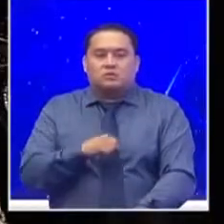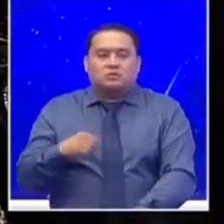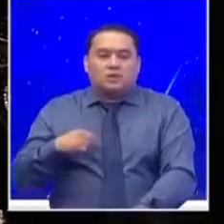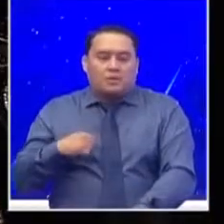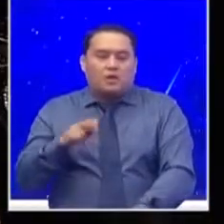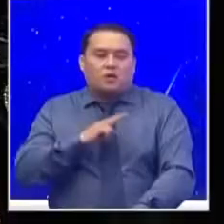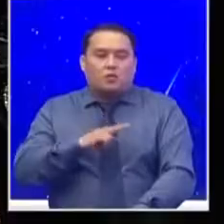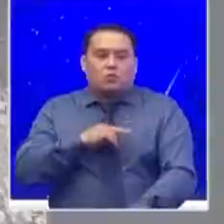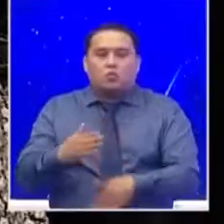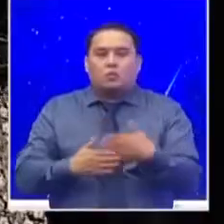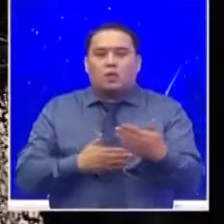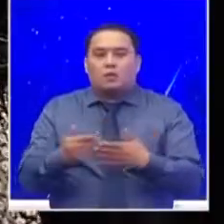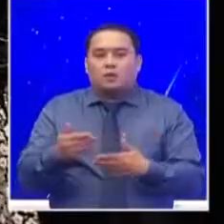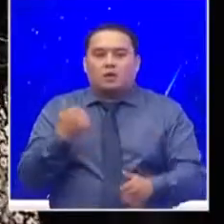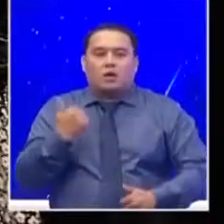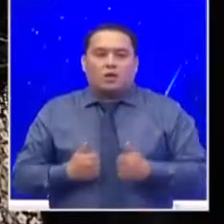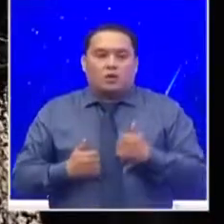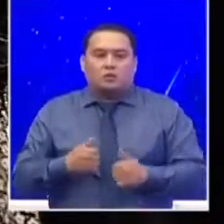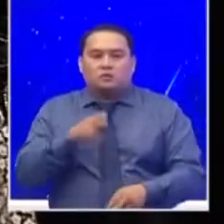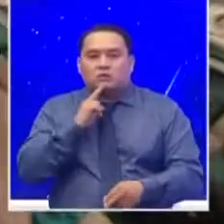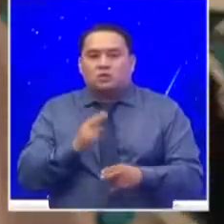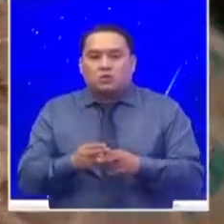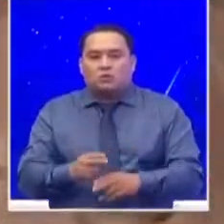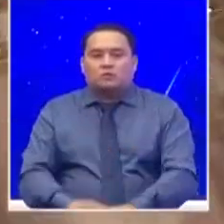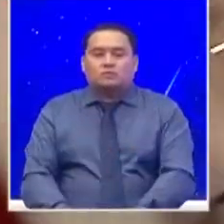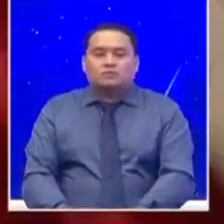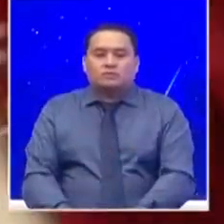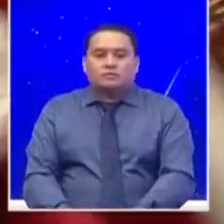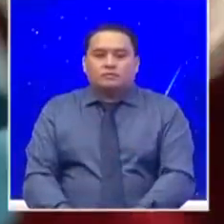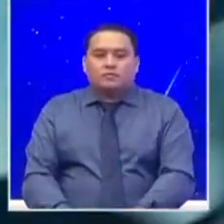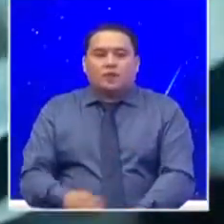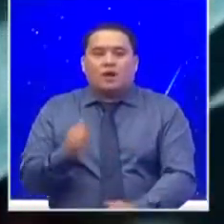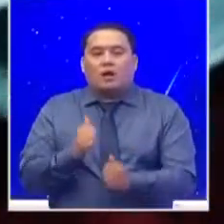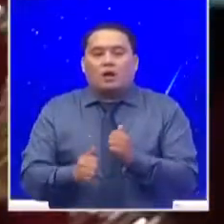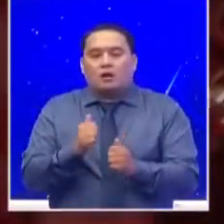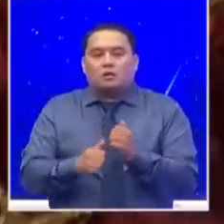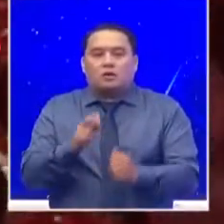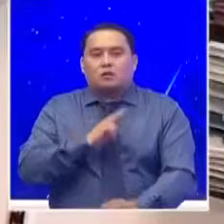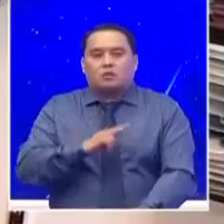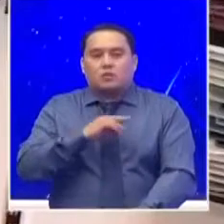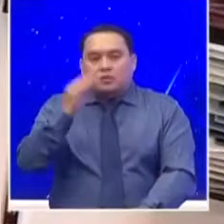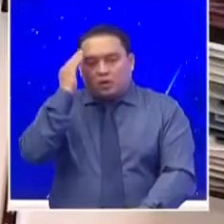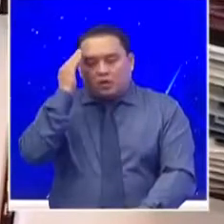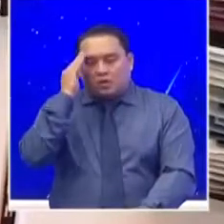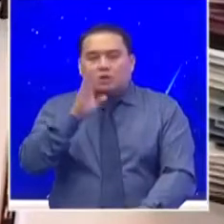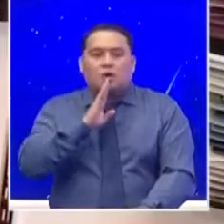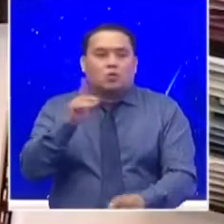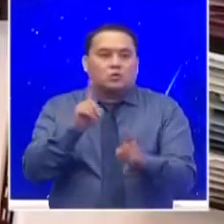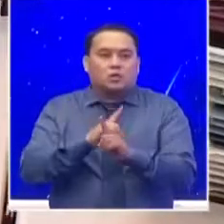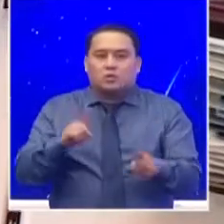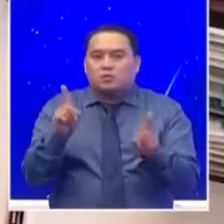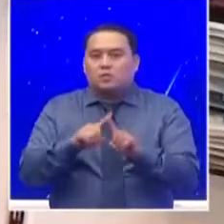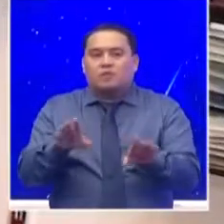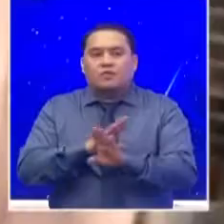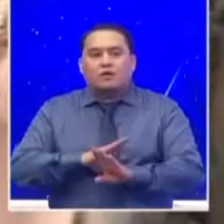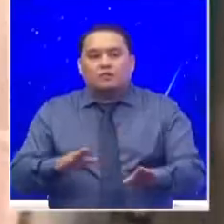и рукодельница. Мы гордимся своей сестрой. Каждая работа, созданная умелыми руками этой талантливой девушки, уникальна и